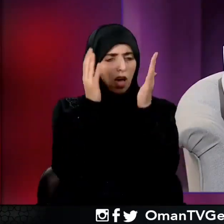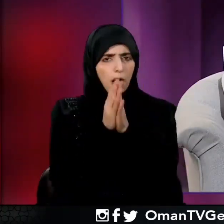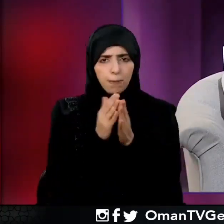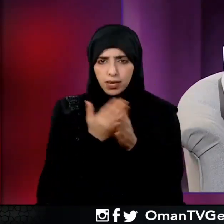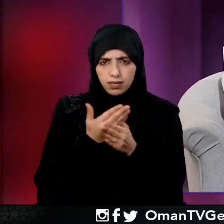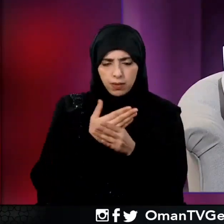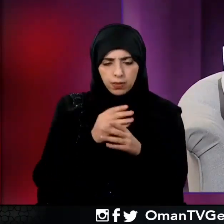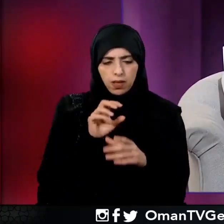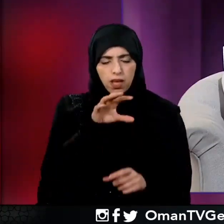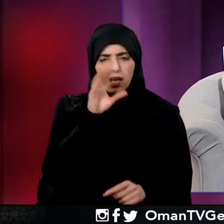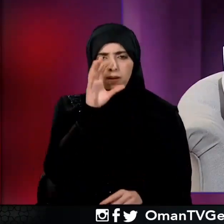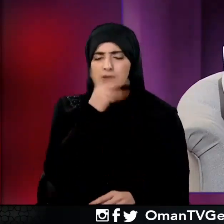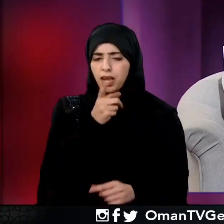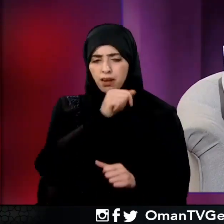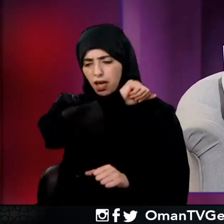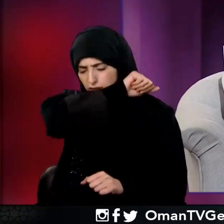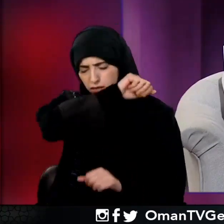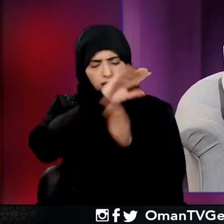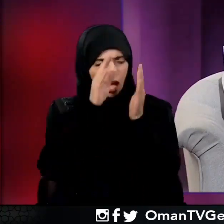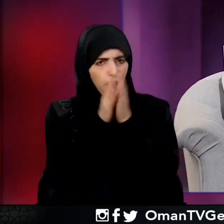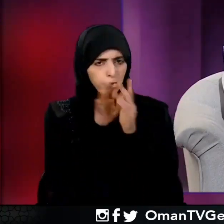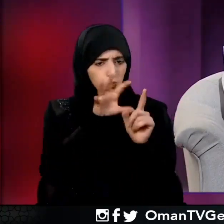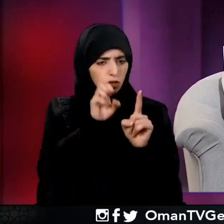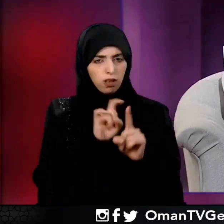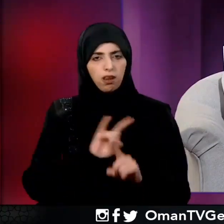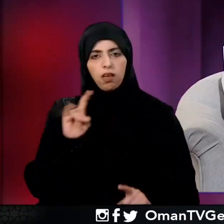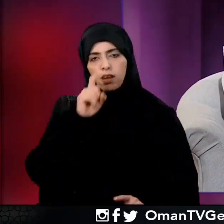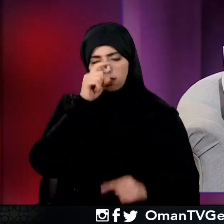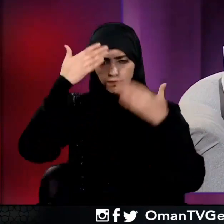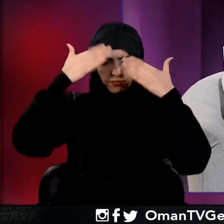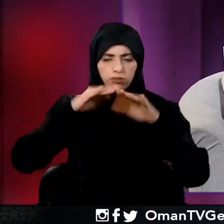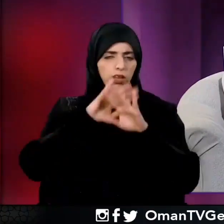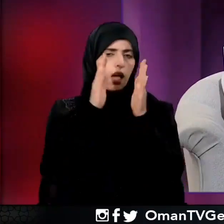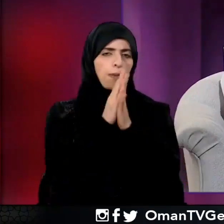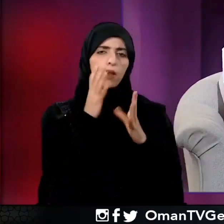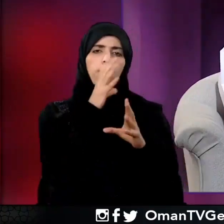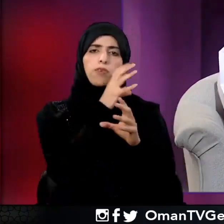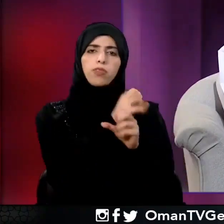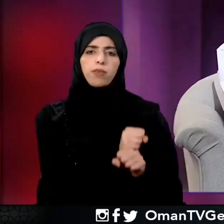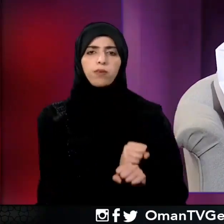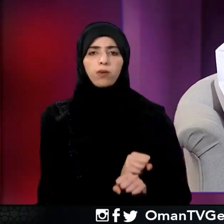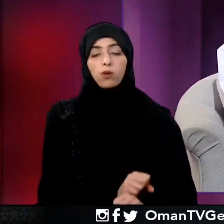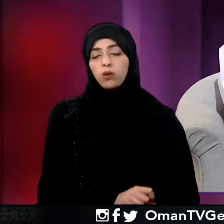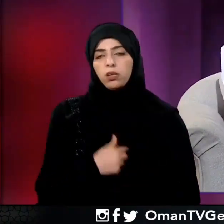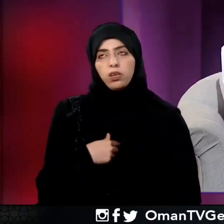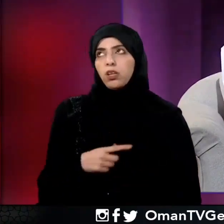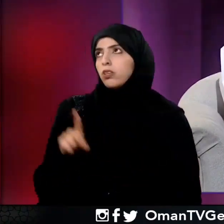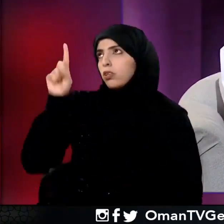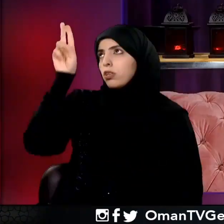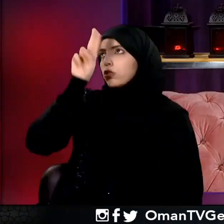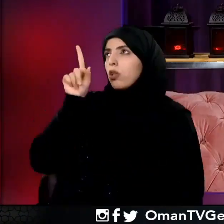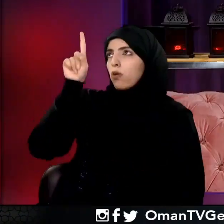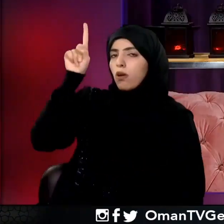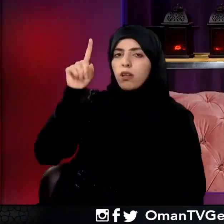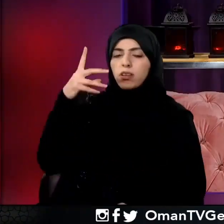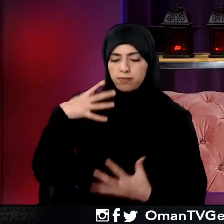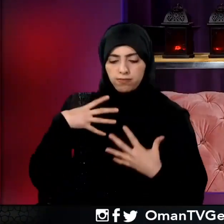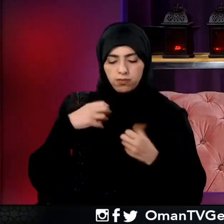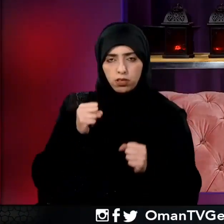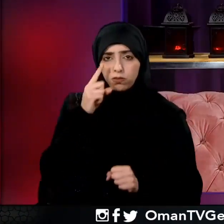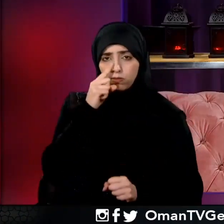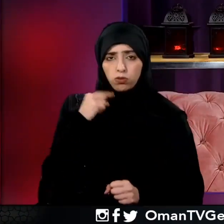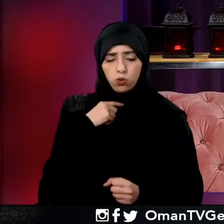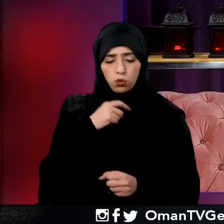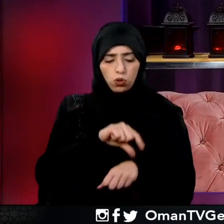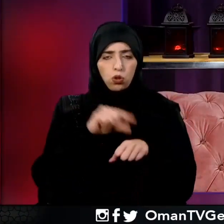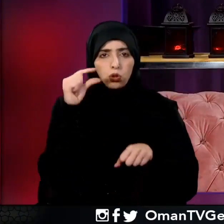يتكرر العدوى من مريض الآخر مع أخذ الوقاية الأخرى. نعم، يعني نسأل الله لكم السلامة أطباء الأذن والأنف